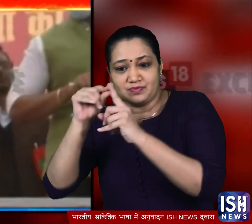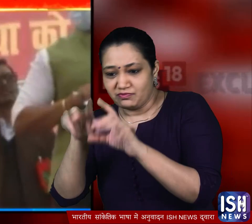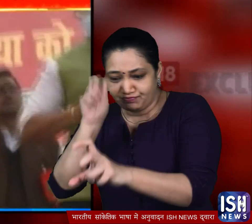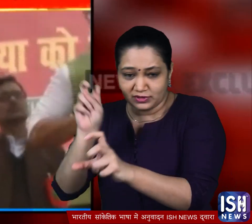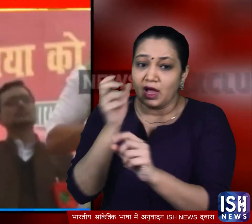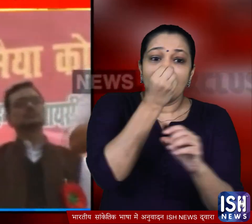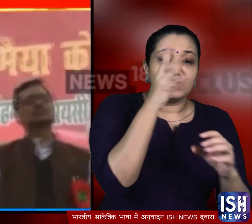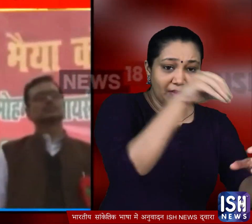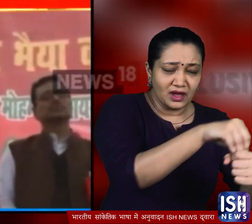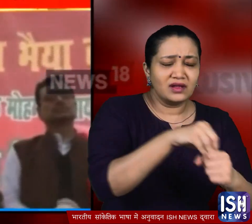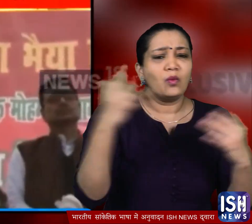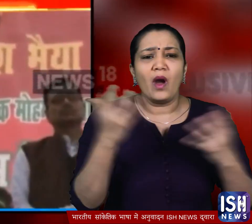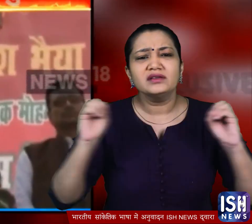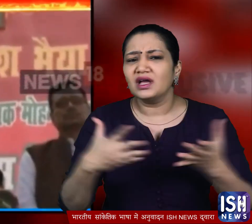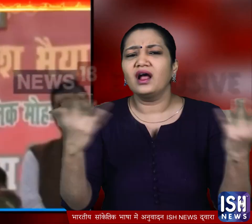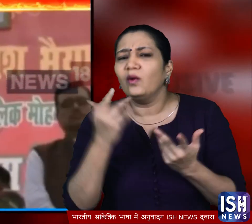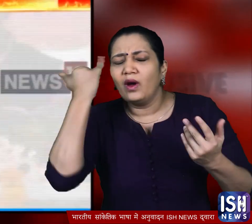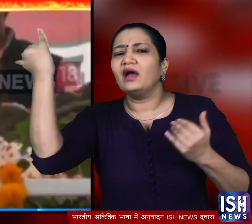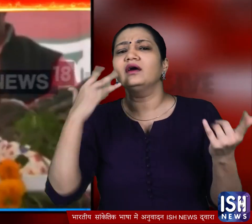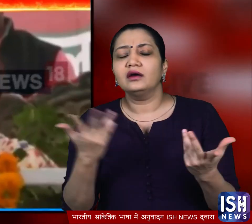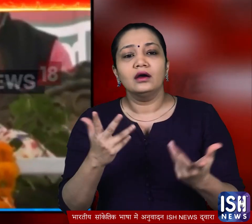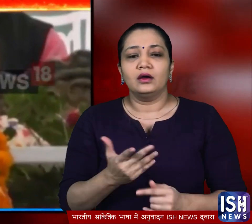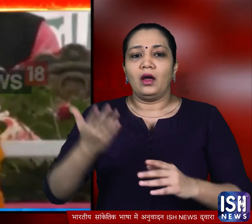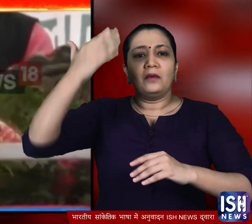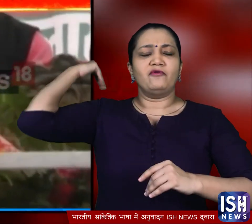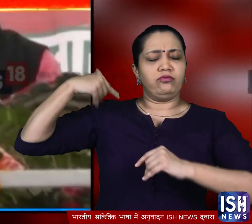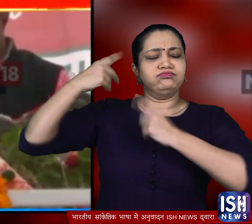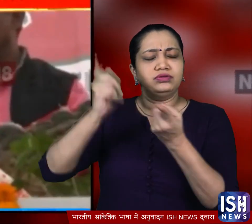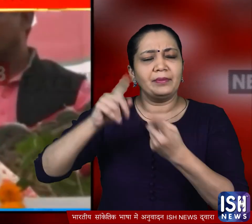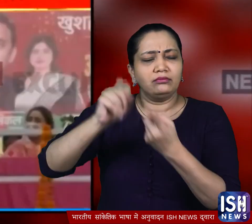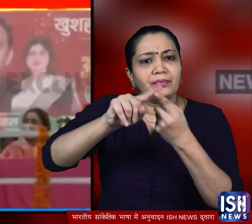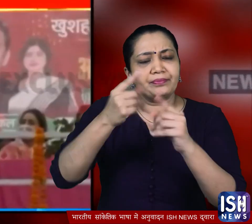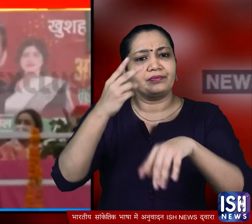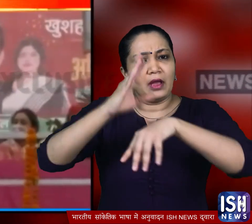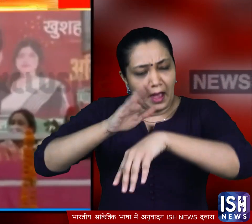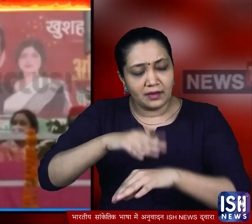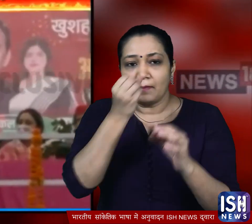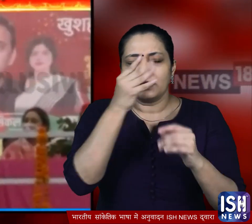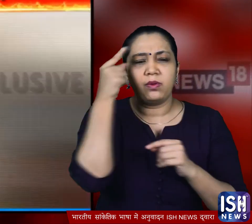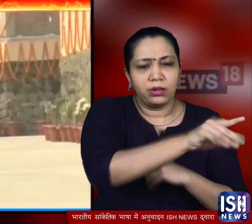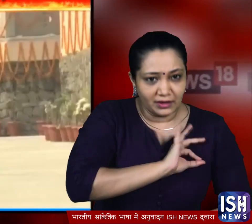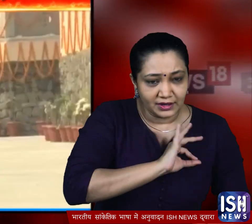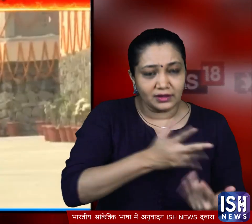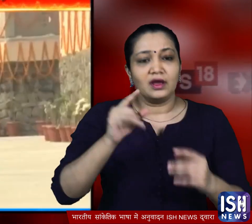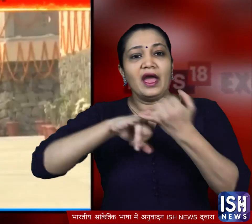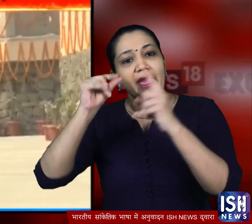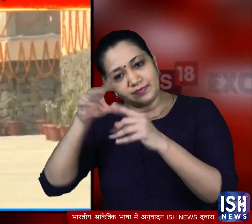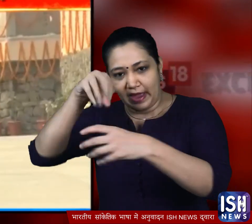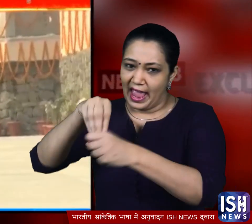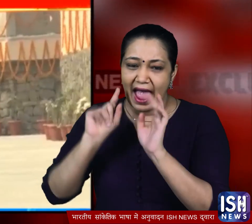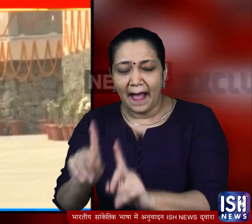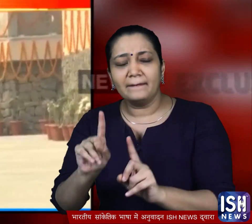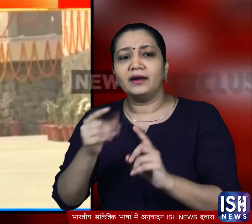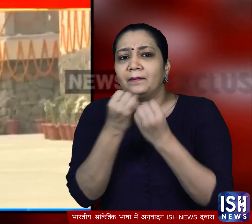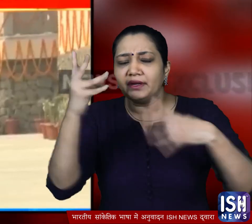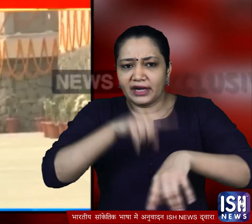छोड़ने और बीजेपी में शामिल होने की बातें इसलिए भी कही जा रही हैं क्योंकि कई मौकों पर उनका झुकाव बीजेपी की तरफ देखा गया। समाजवादी पार्टी में रहते हुए